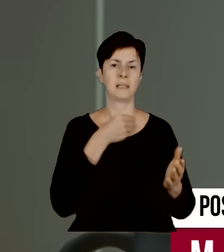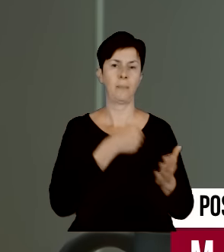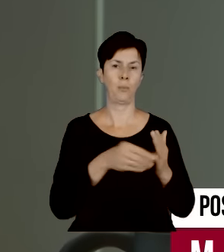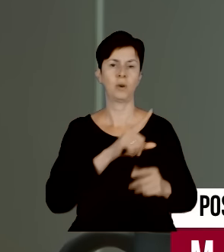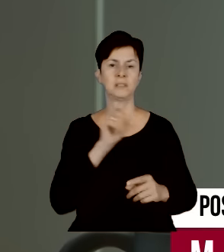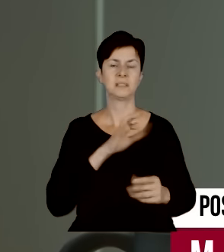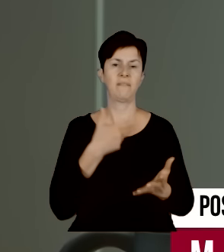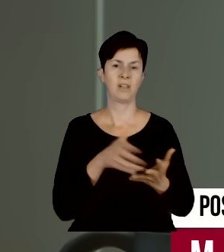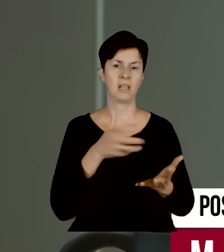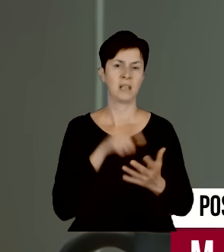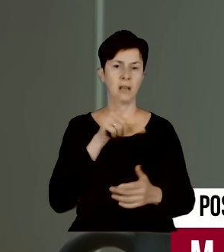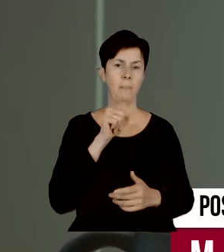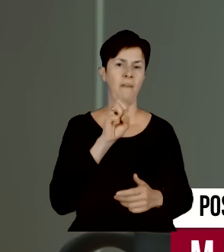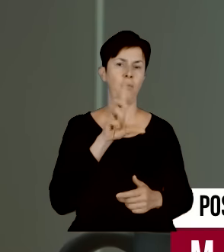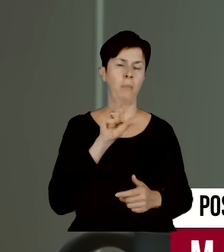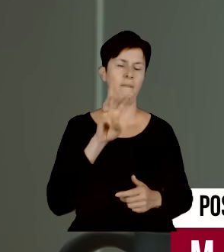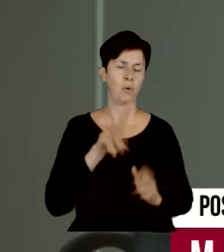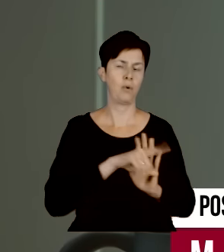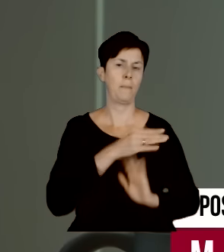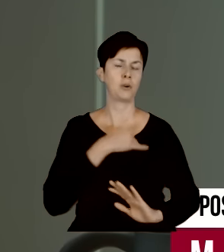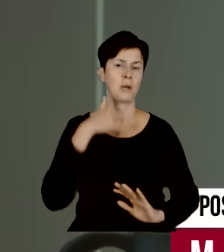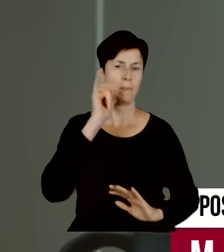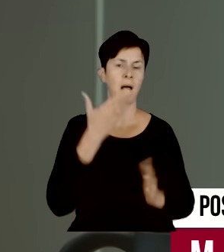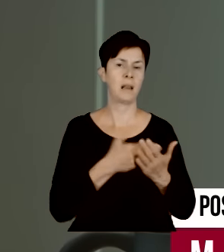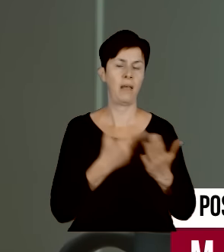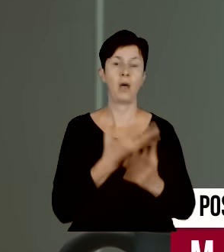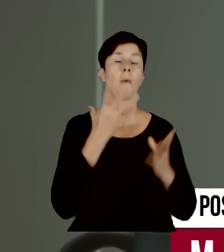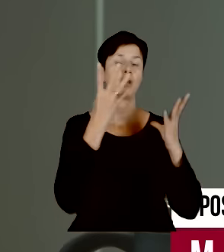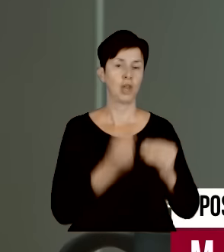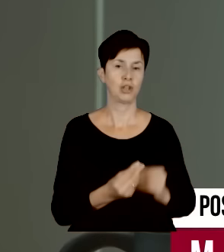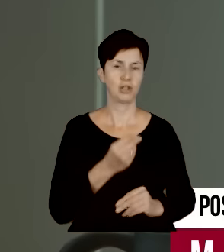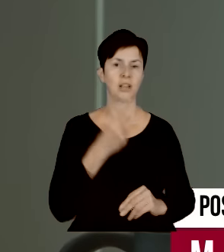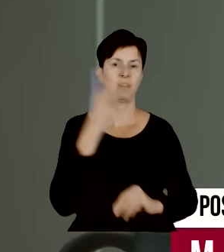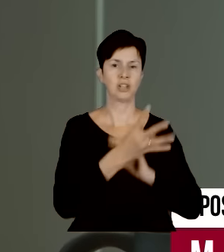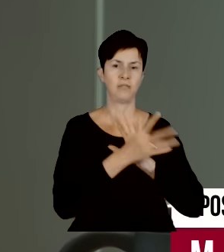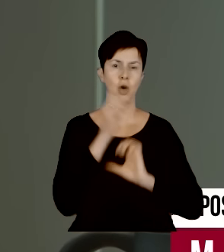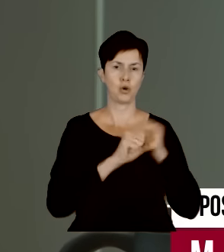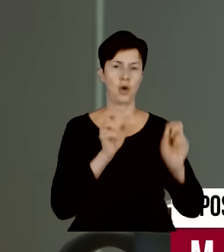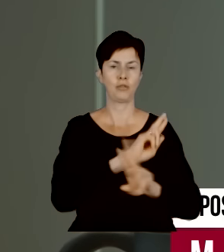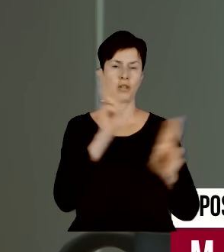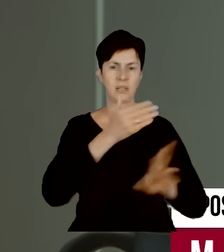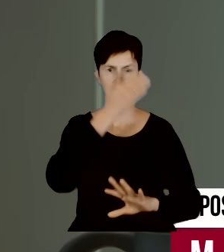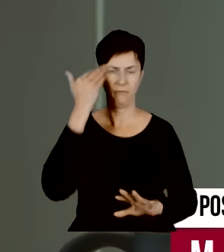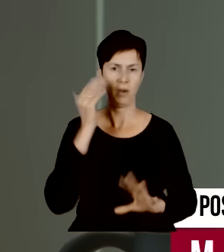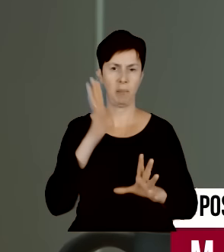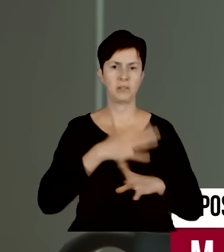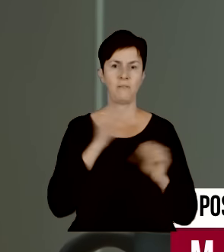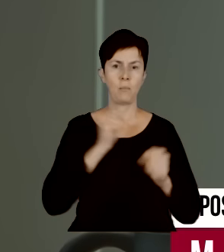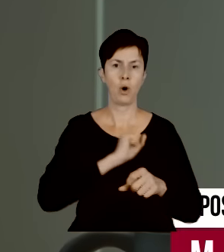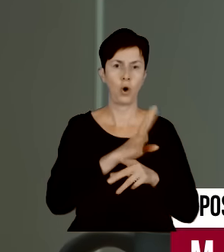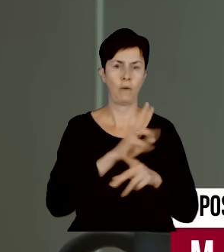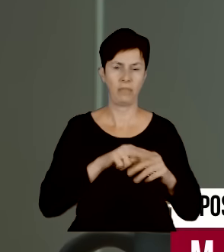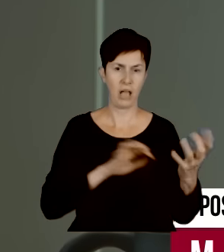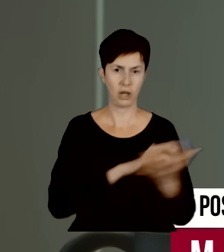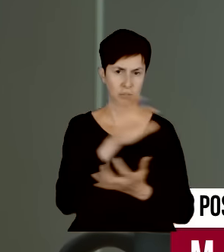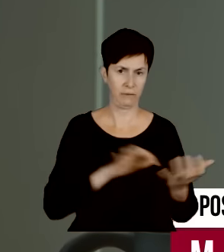koszty przez Pocztę Polską i PWPW ponieważ jesienią 2019 roku nikt nie wiedział że wybuchnie covid na